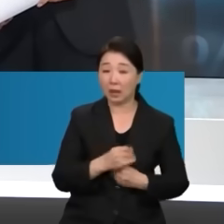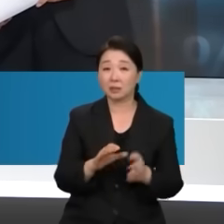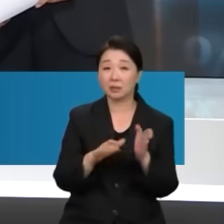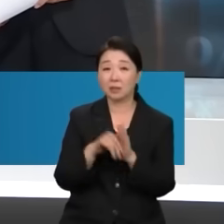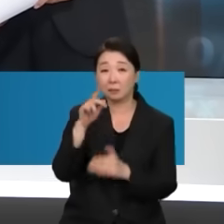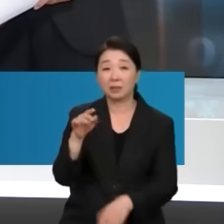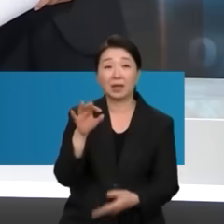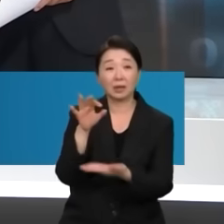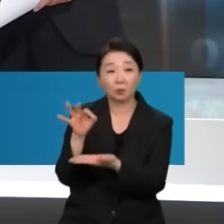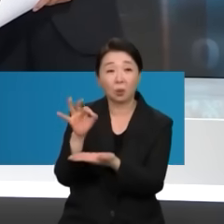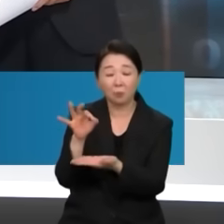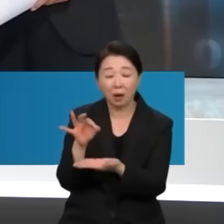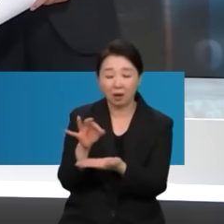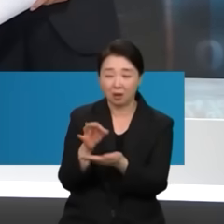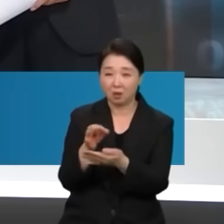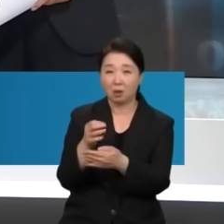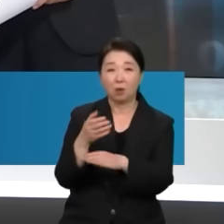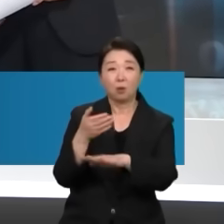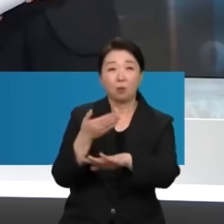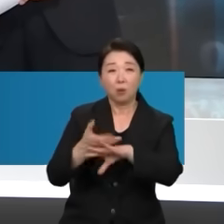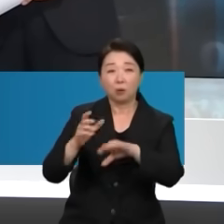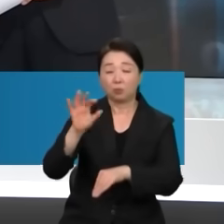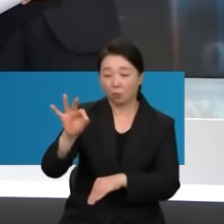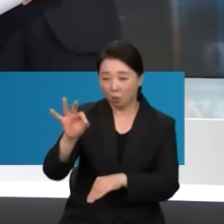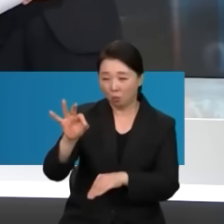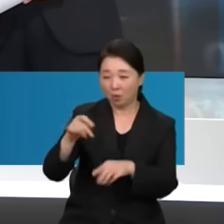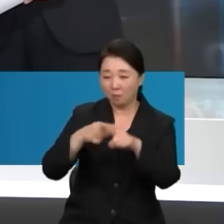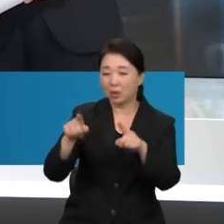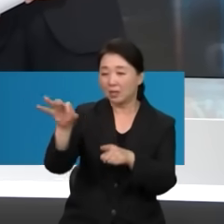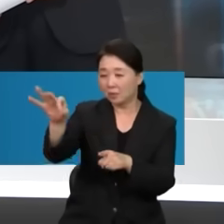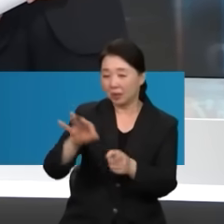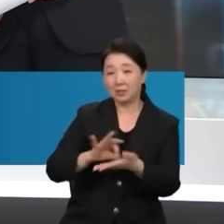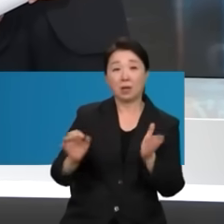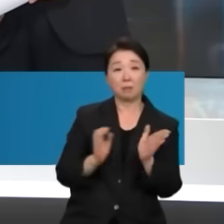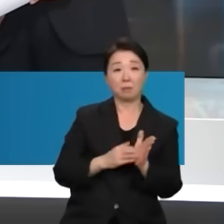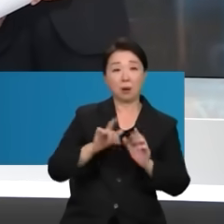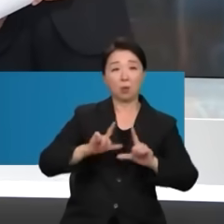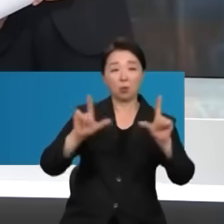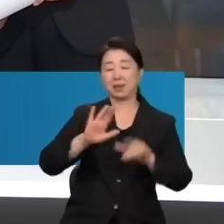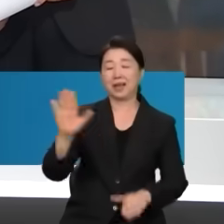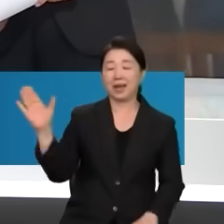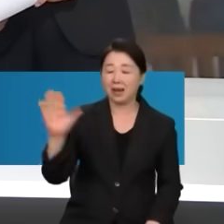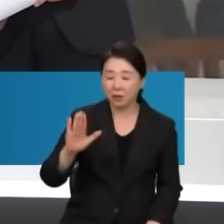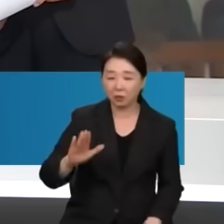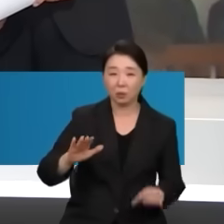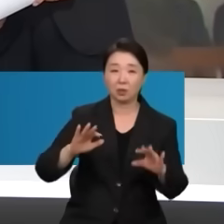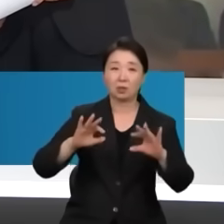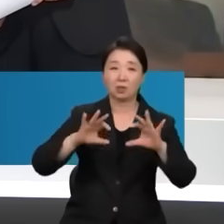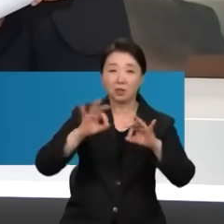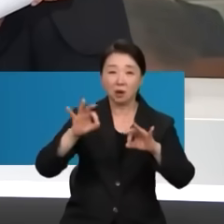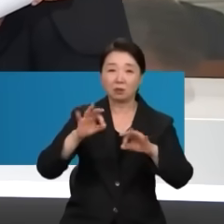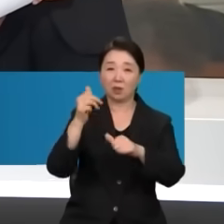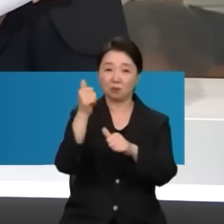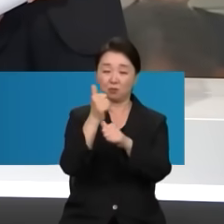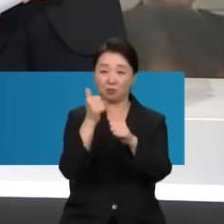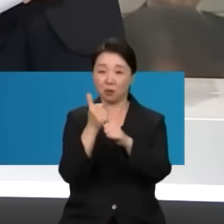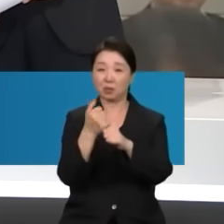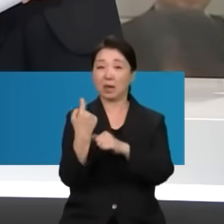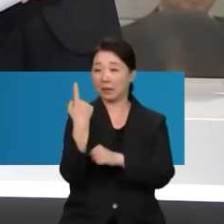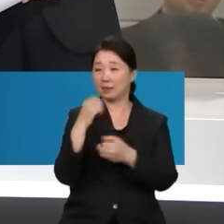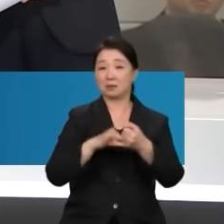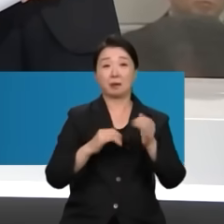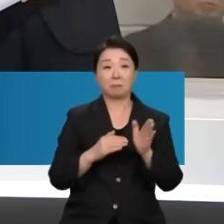비상금인 외평기금까지 끌어다 썼습니다. 올해는 그러지 않겠다고 경제부총리가 직접 불과 한 달 전에